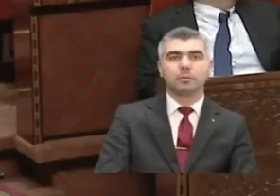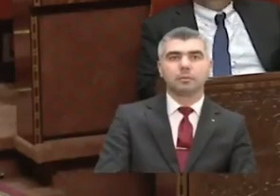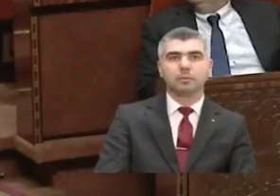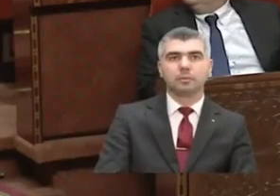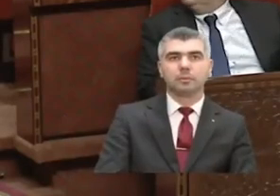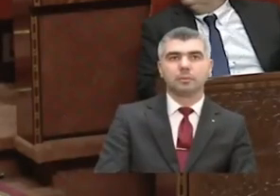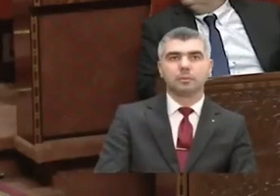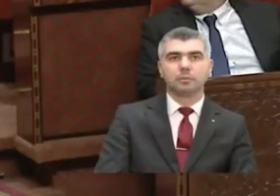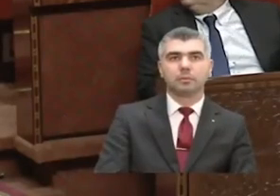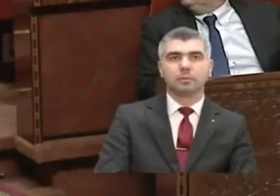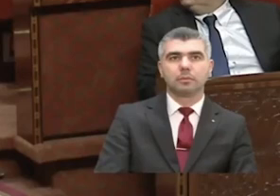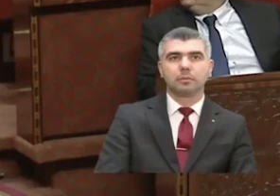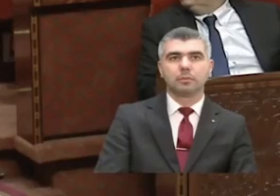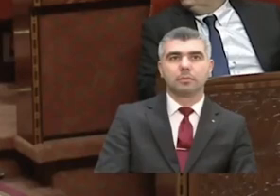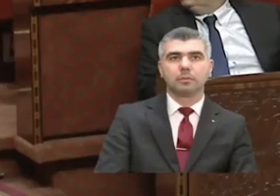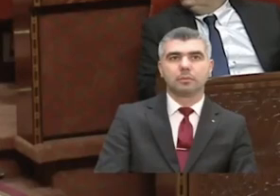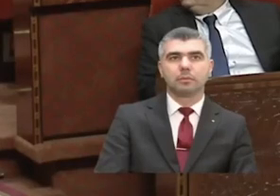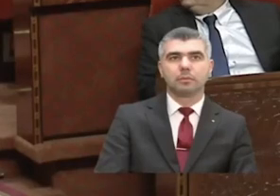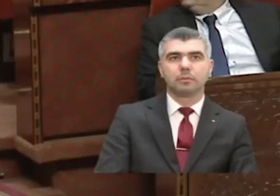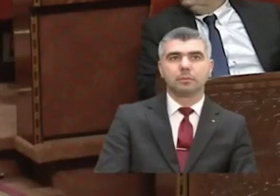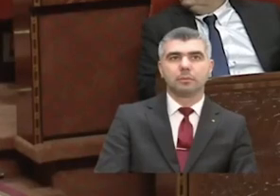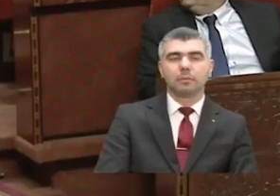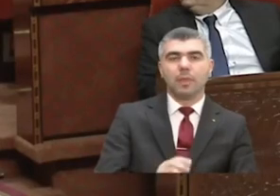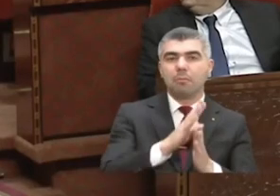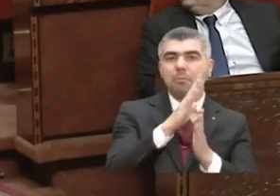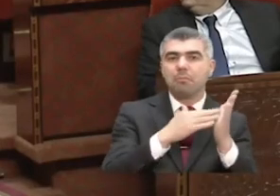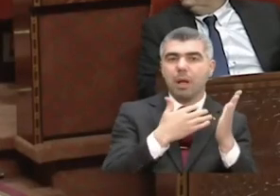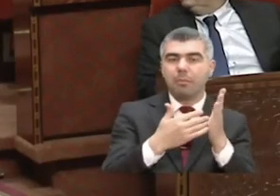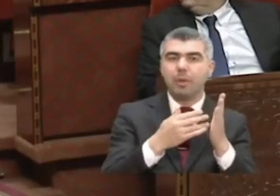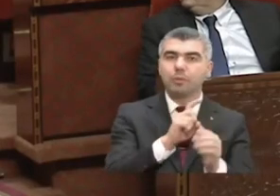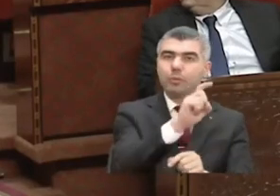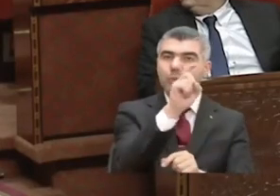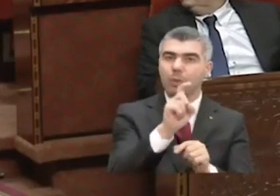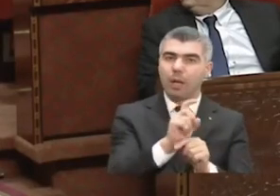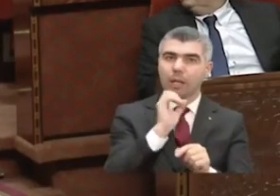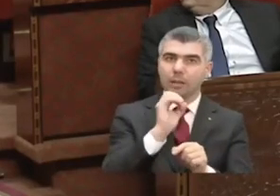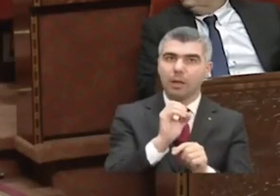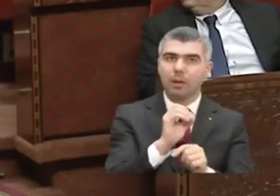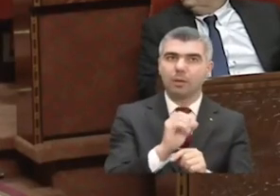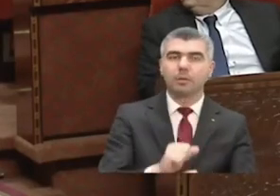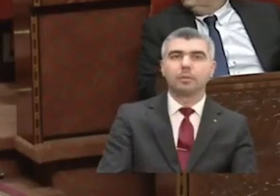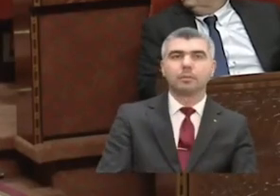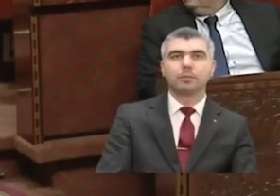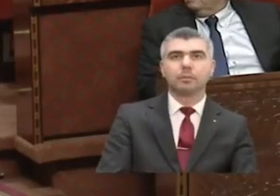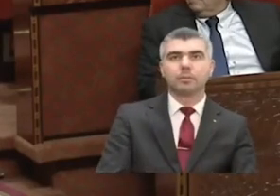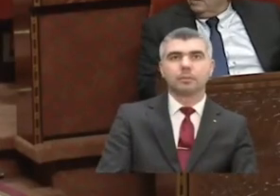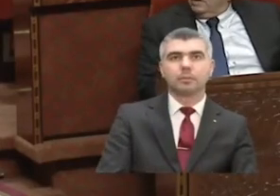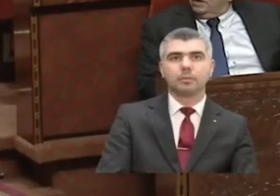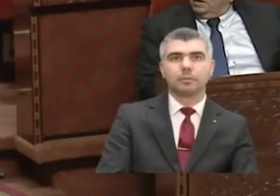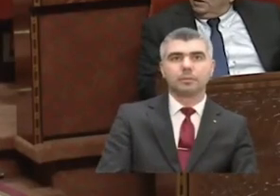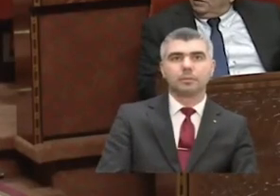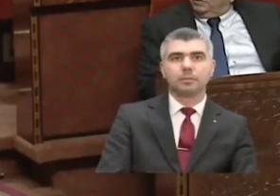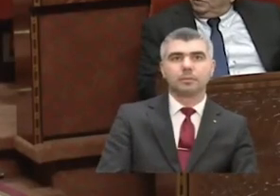إبراهيمي، عيب والله لا عيب، برمجة الأسئلة هي من صلاح،